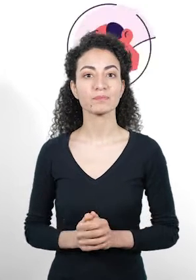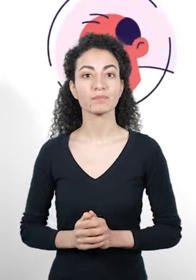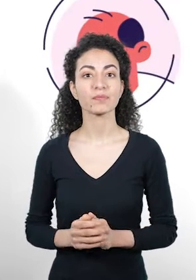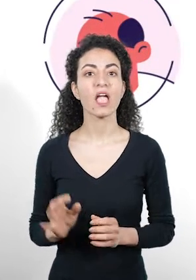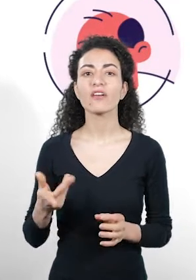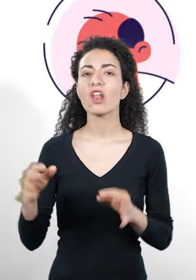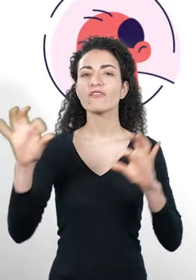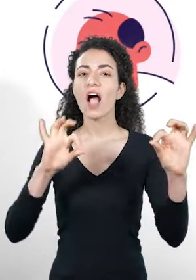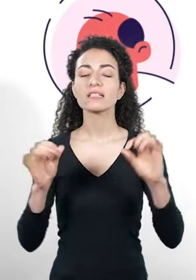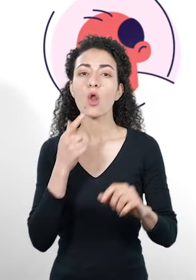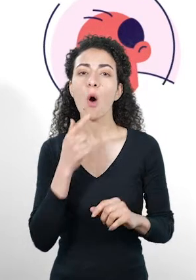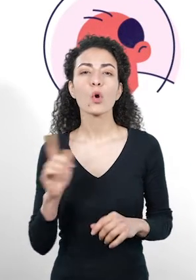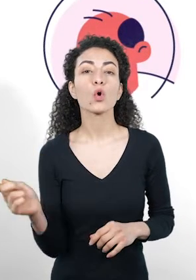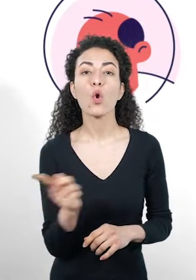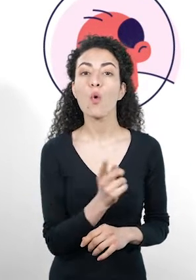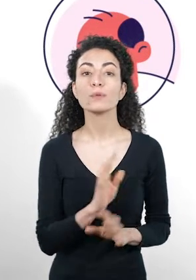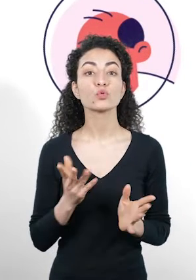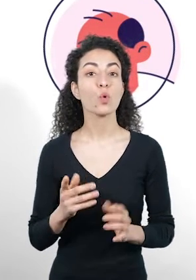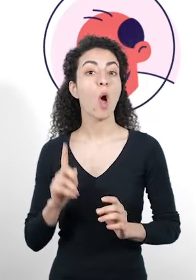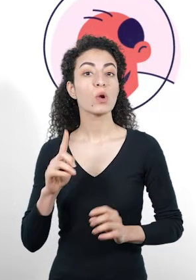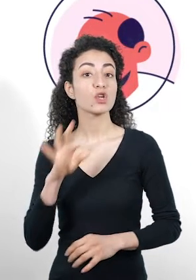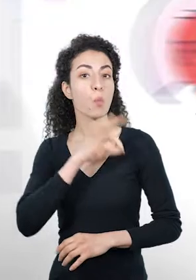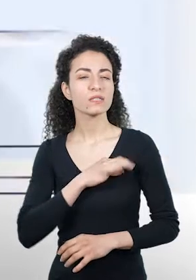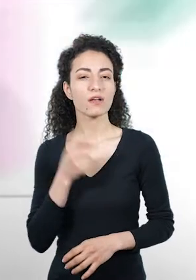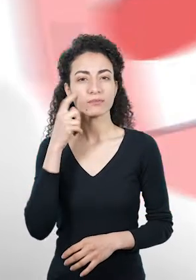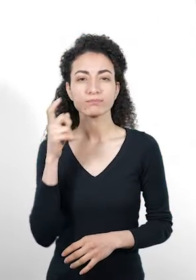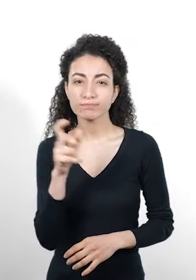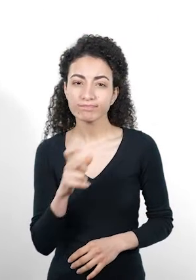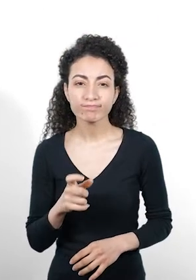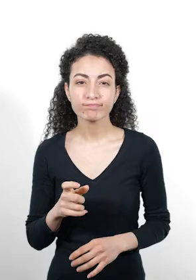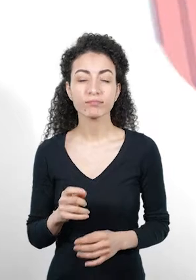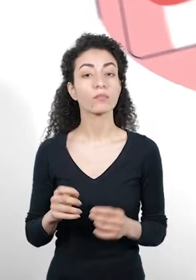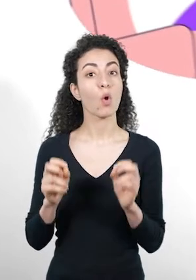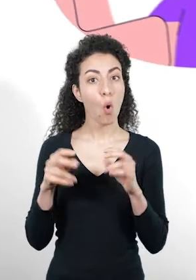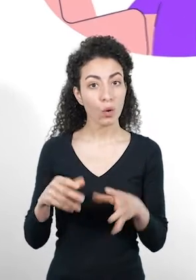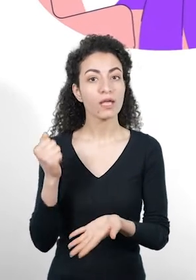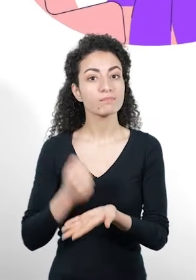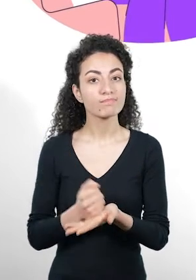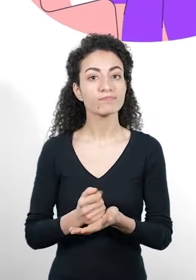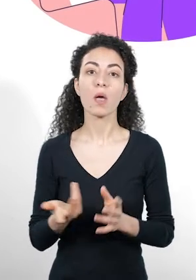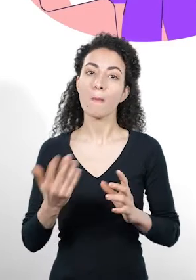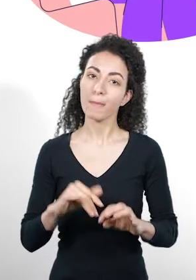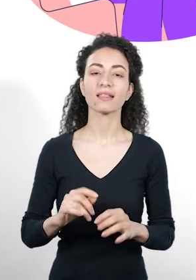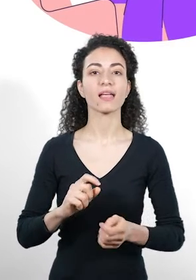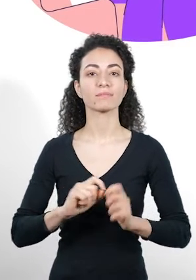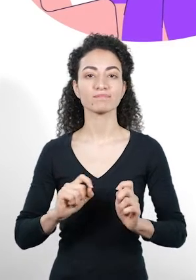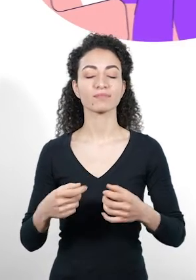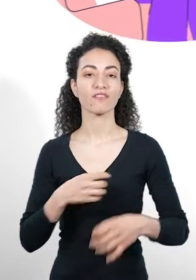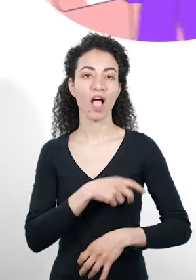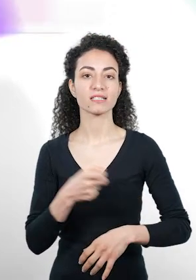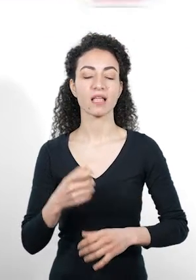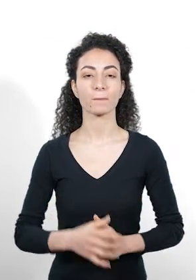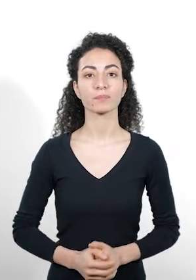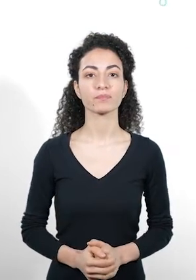المخبرية والأشعة الأساسية لكل الأعمار بعد دراسة الحالة من قبل موظف الصحة بالهيئة الطبية الدولية أو الإغاثة الأولية